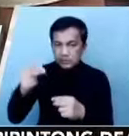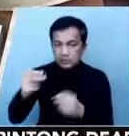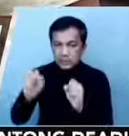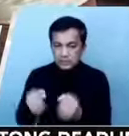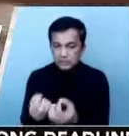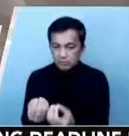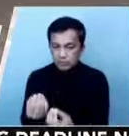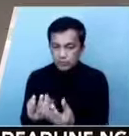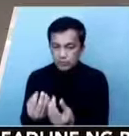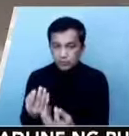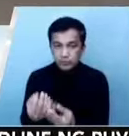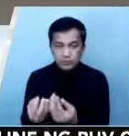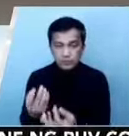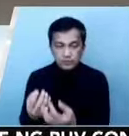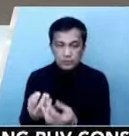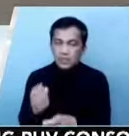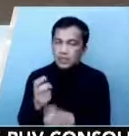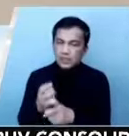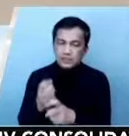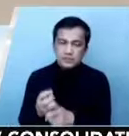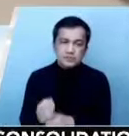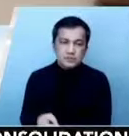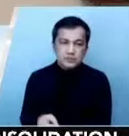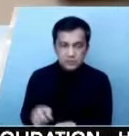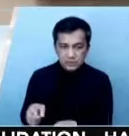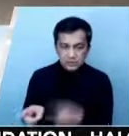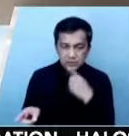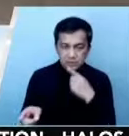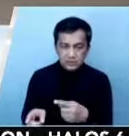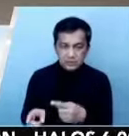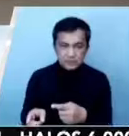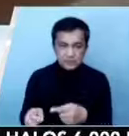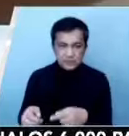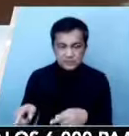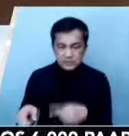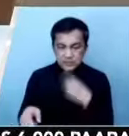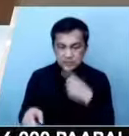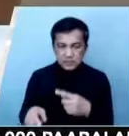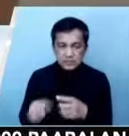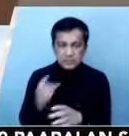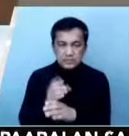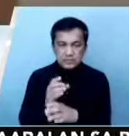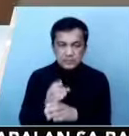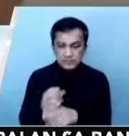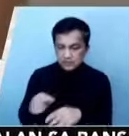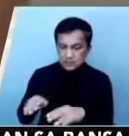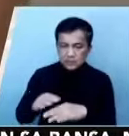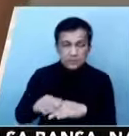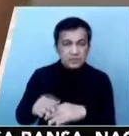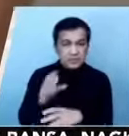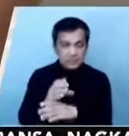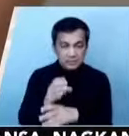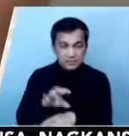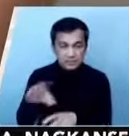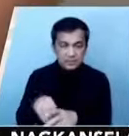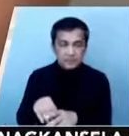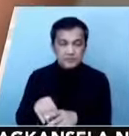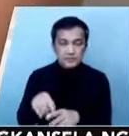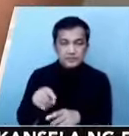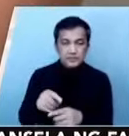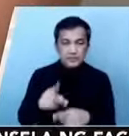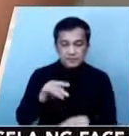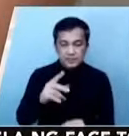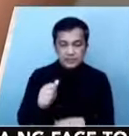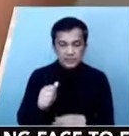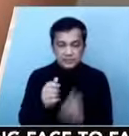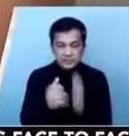hirap pong ma-attain yun. E kung siya bakal o hood ng pinaandar na sasakyan kaya? So kasama yung ating tagapag-asa na expert, titingnan natin kung kaya